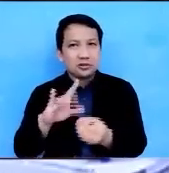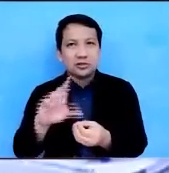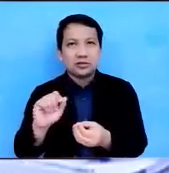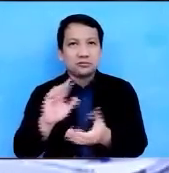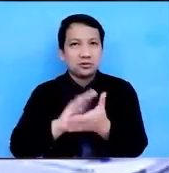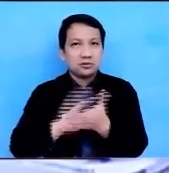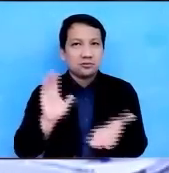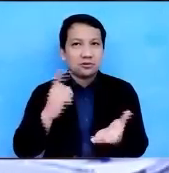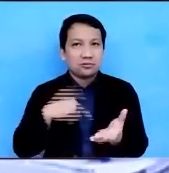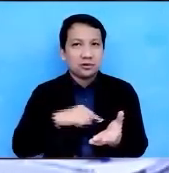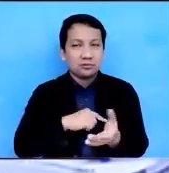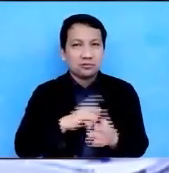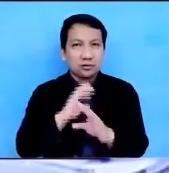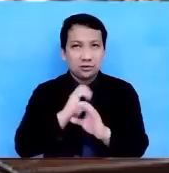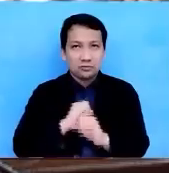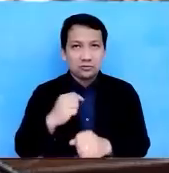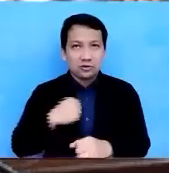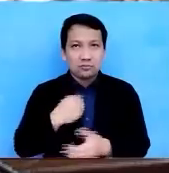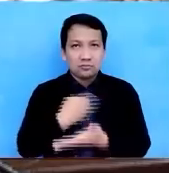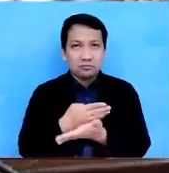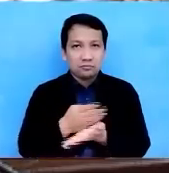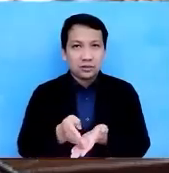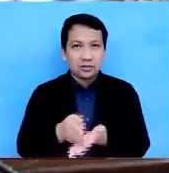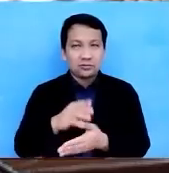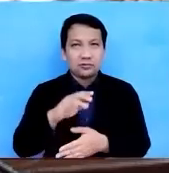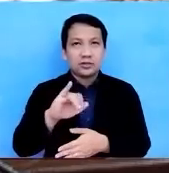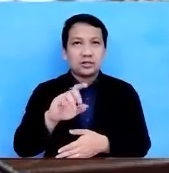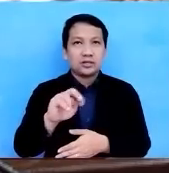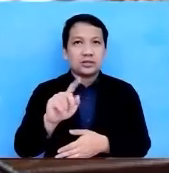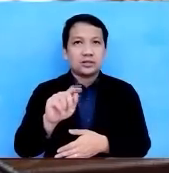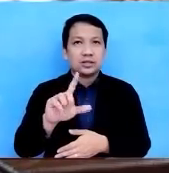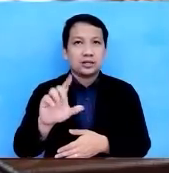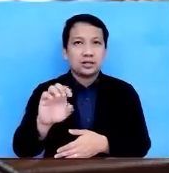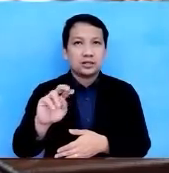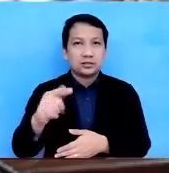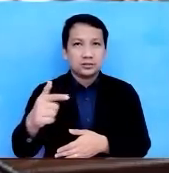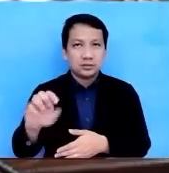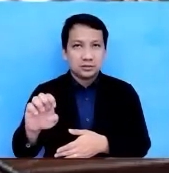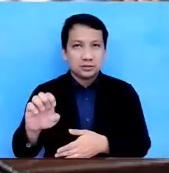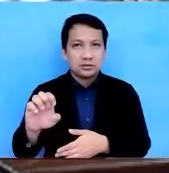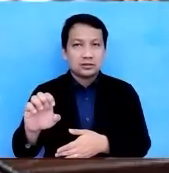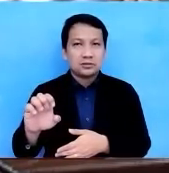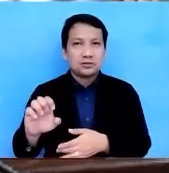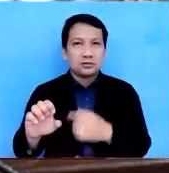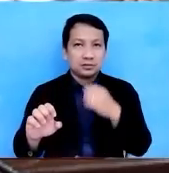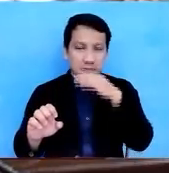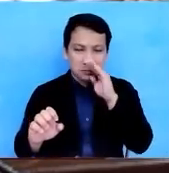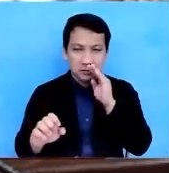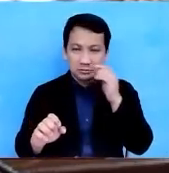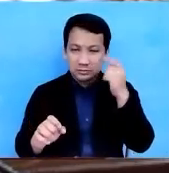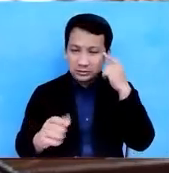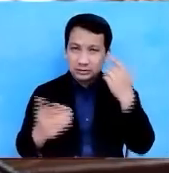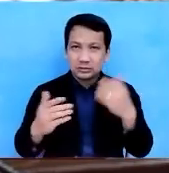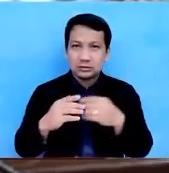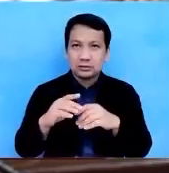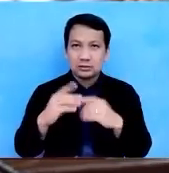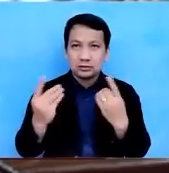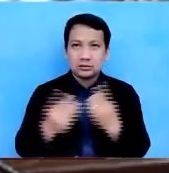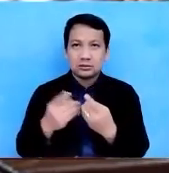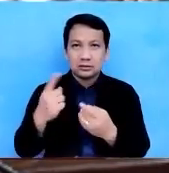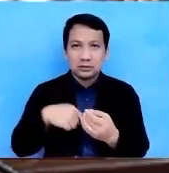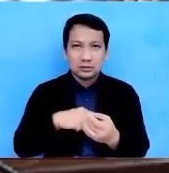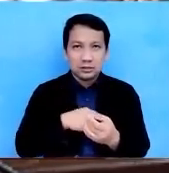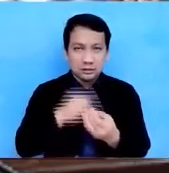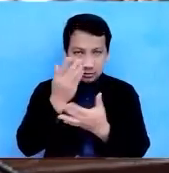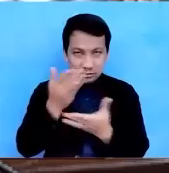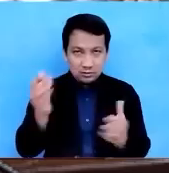kami ng confidential at intel funds. So, nakakalungkot isipin na may mga agency, ahensya, departamento sa ating pamahalaan